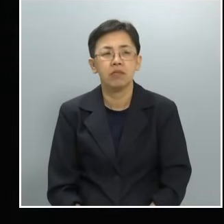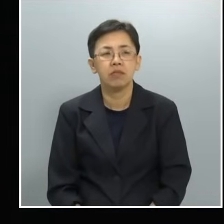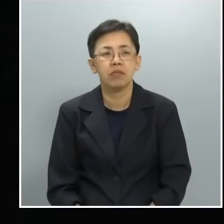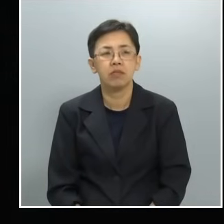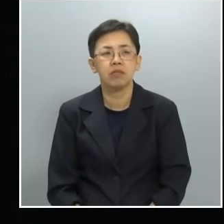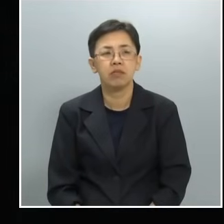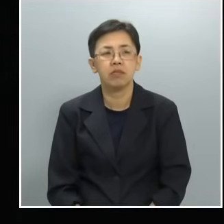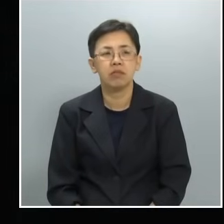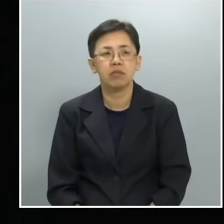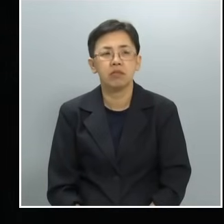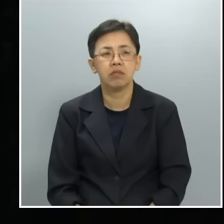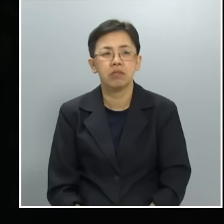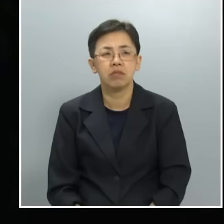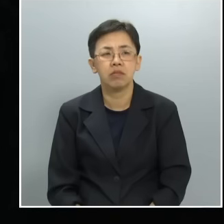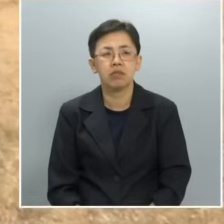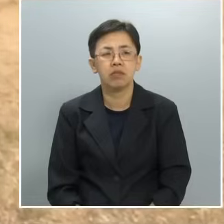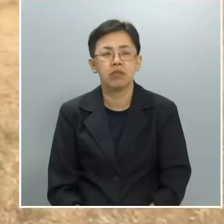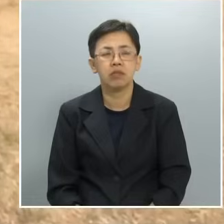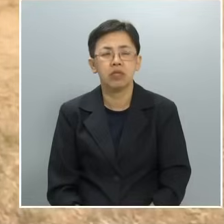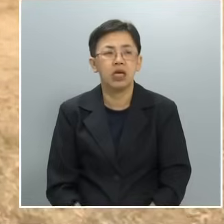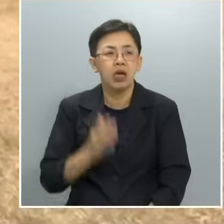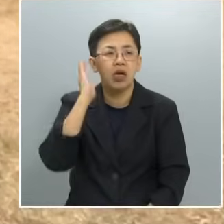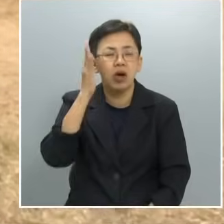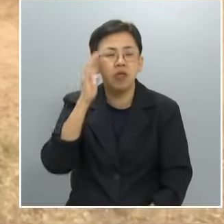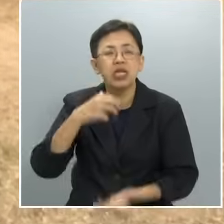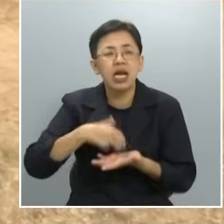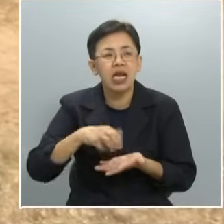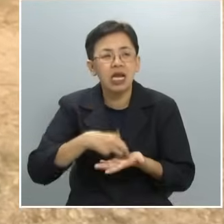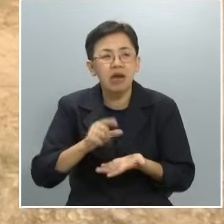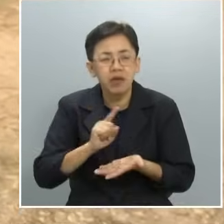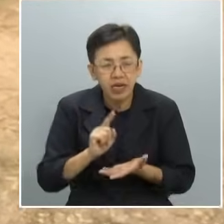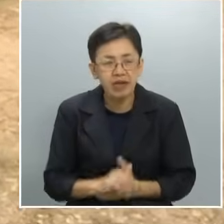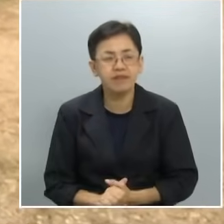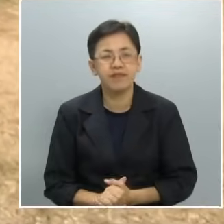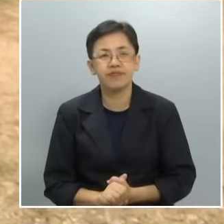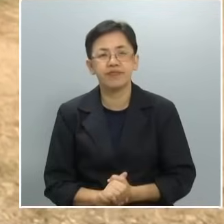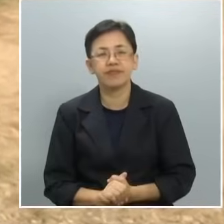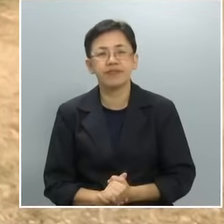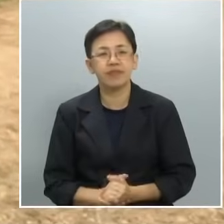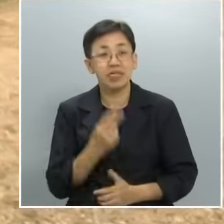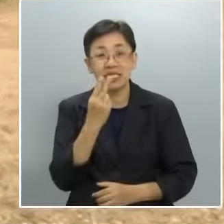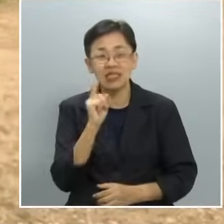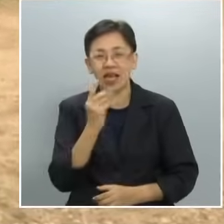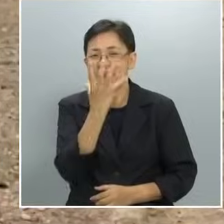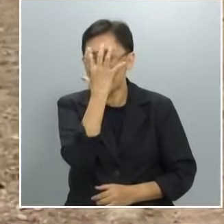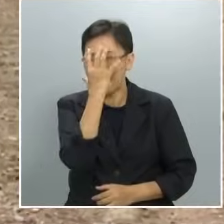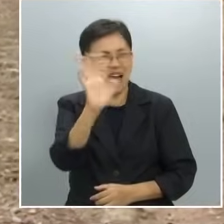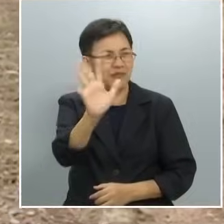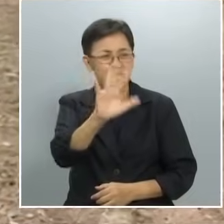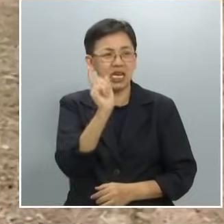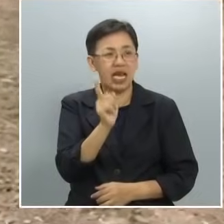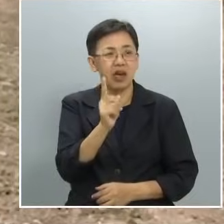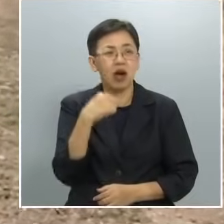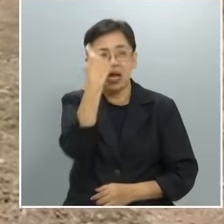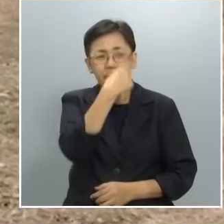่ค่ะขณะที่ทางลุงวิเชียนเองก็เปิดใจกับผู้สื่อข่าวอีกครั้งหนึ่งนะคะบอกว่าสิ่งที่เห็นไม่ใช่หน้ากากแน่นอนมันเป็นหน้าค